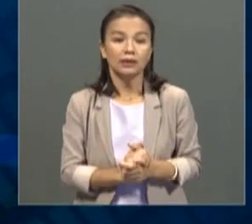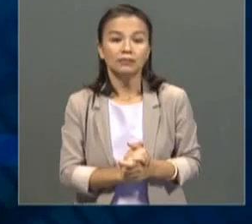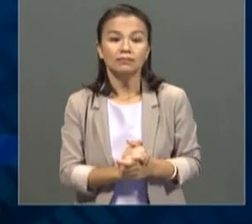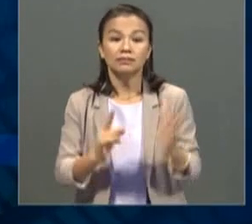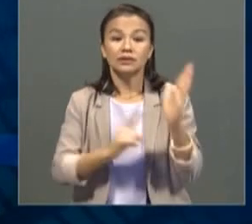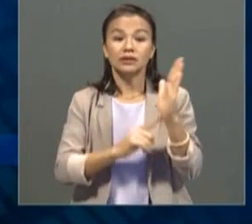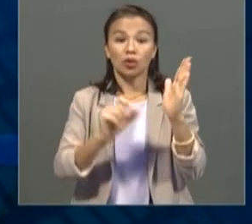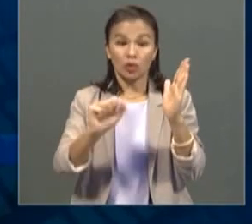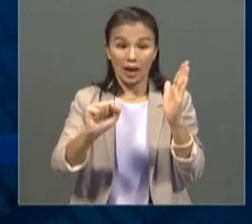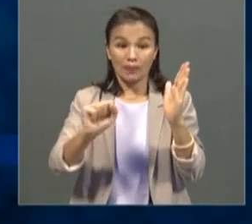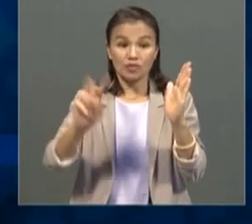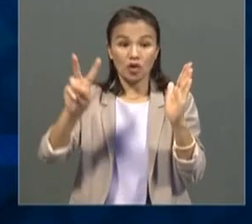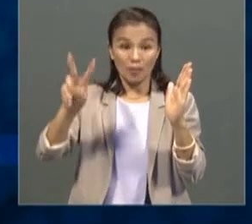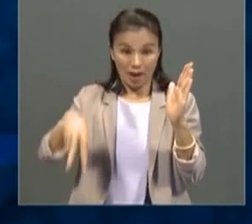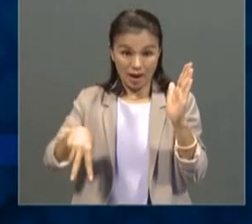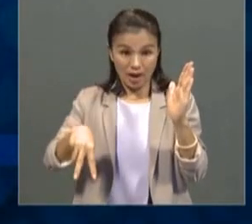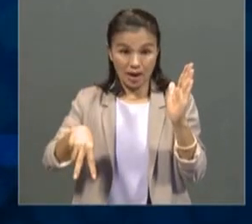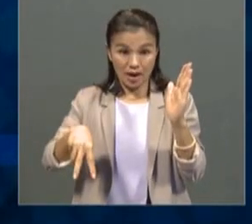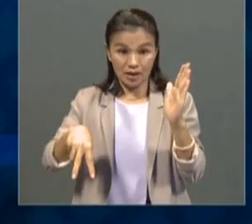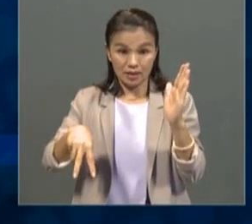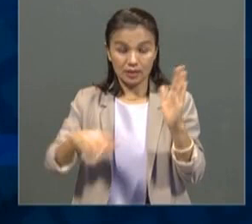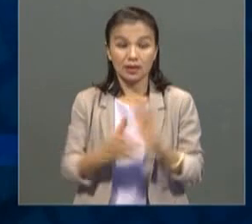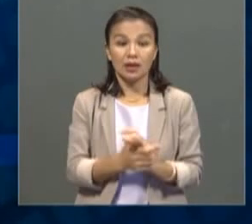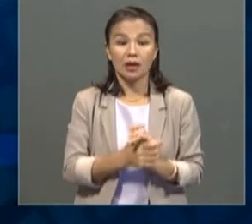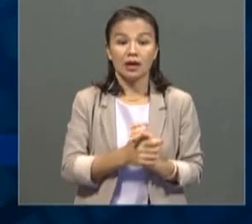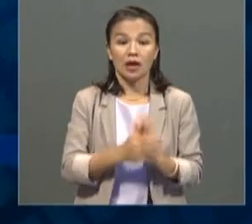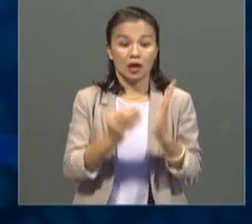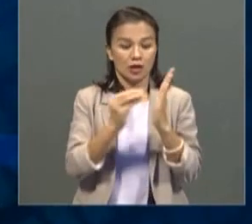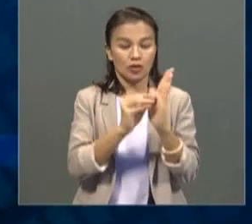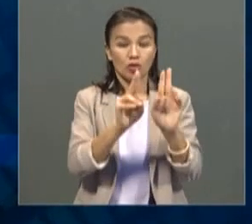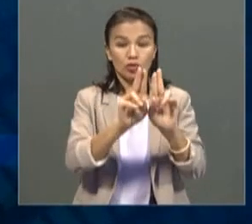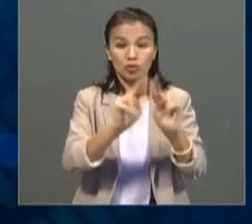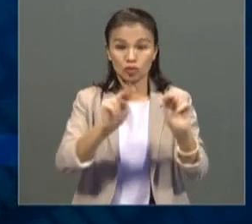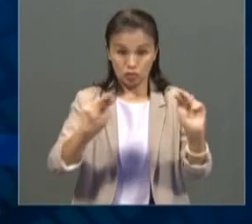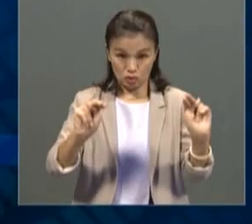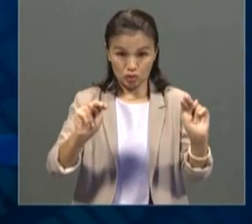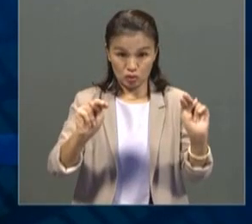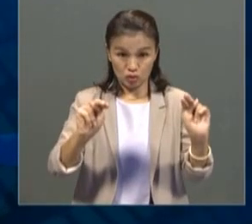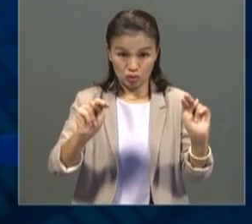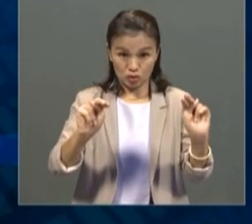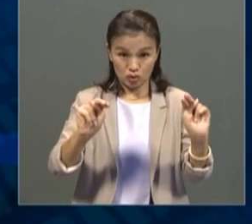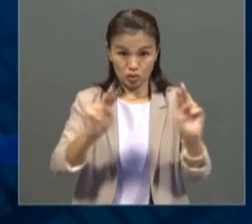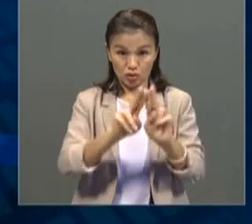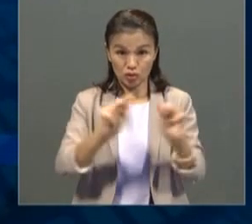นาะสมุทรสงครามนัทท้าวบ่นนทบุรี